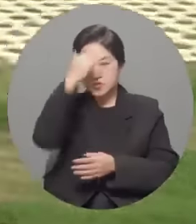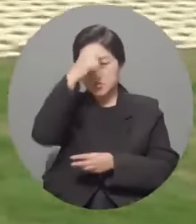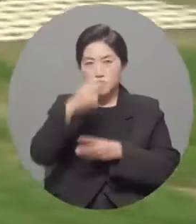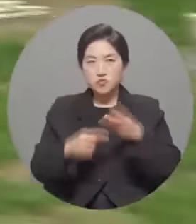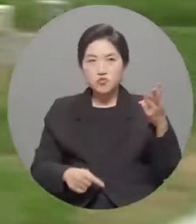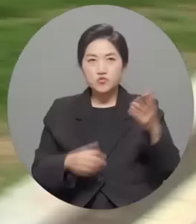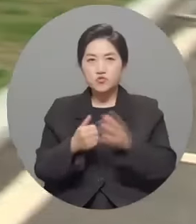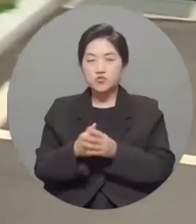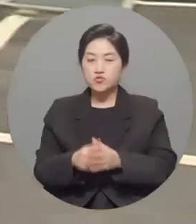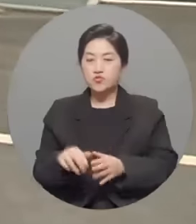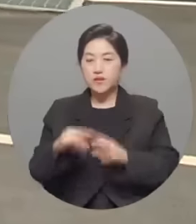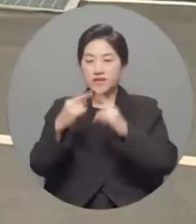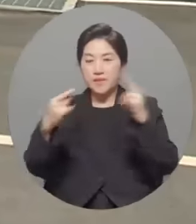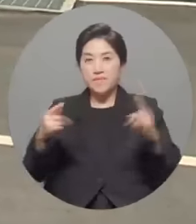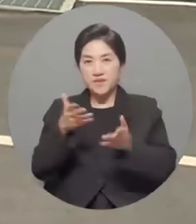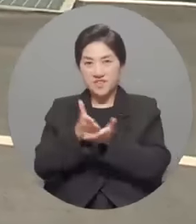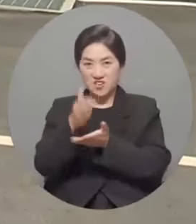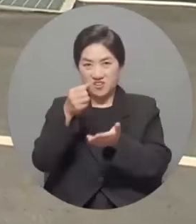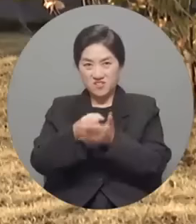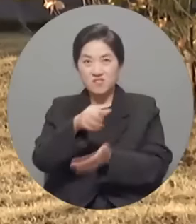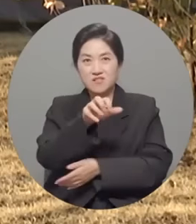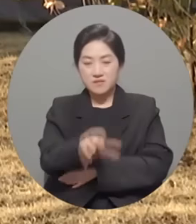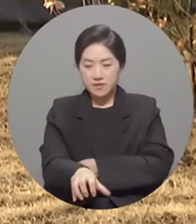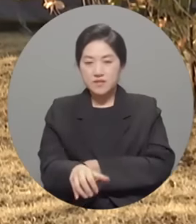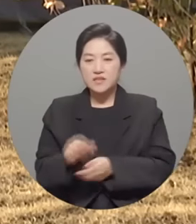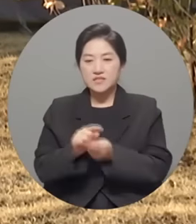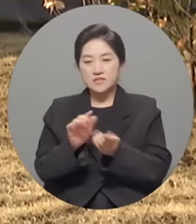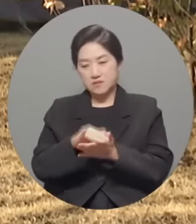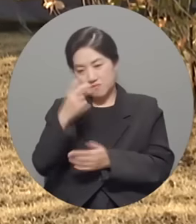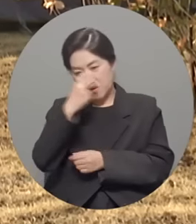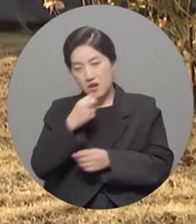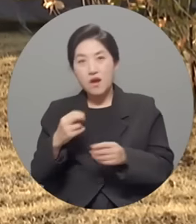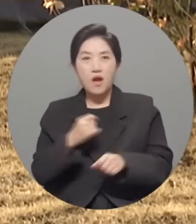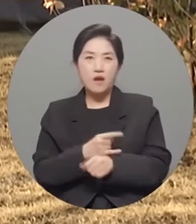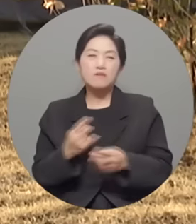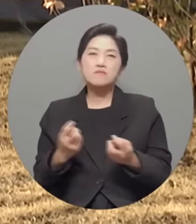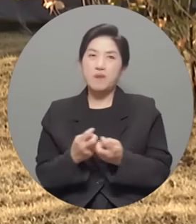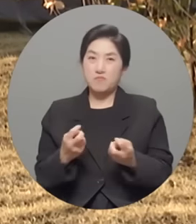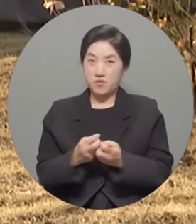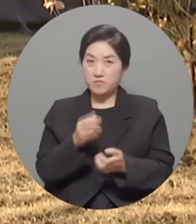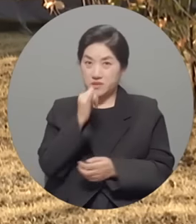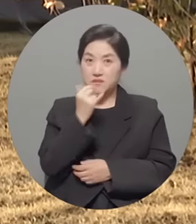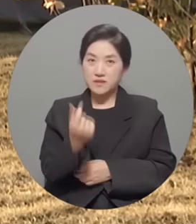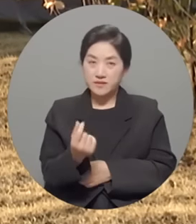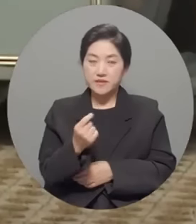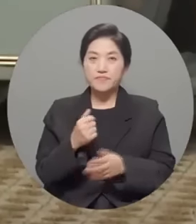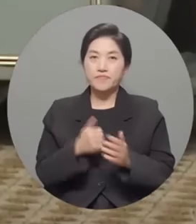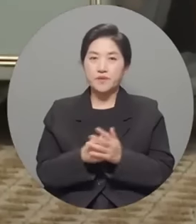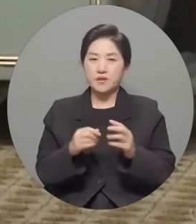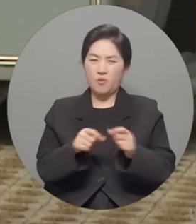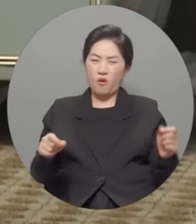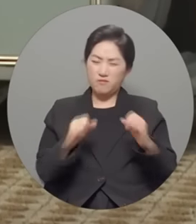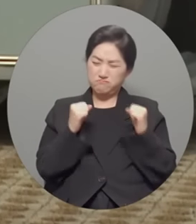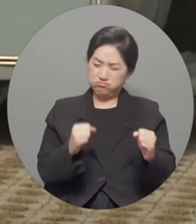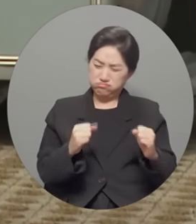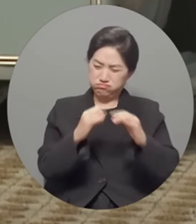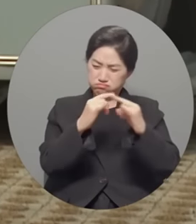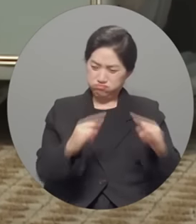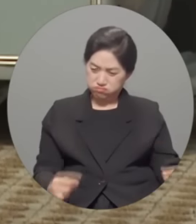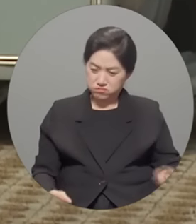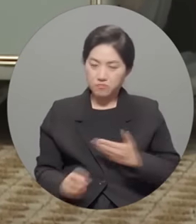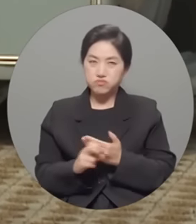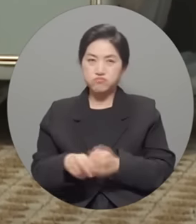목계솔밭 캠핑장처럼 지자체가 개발하고 관리하는 것도 대안으로 거론됩니다. 장박과 불법 취사 등이